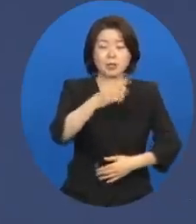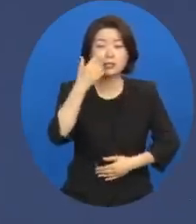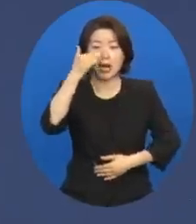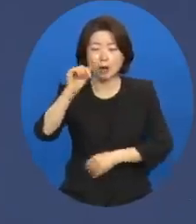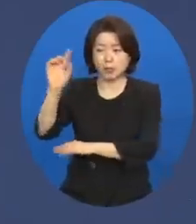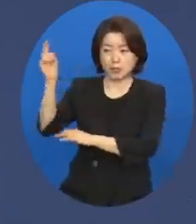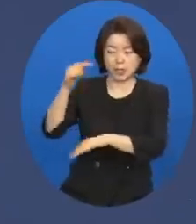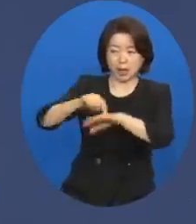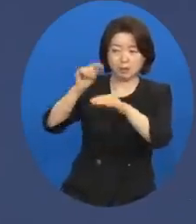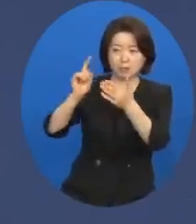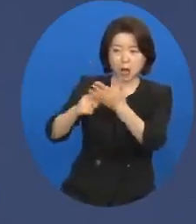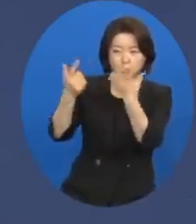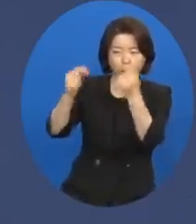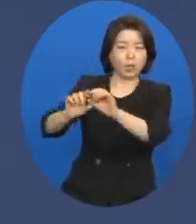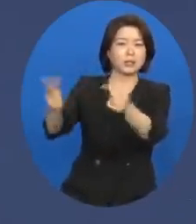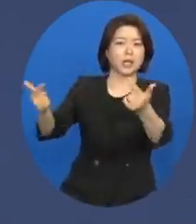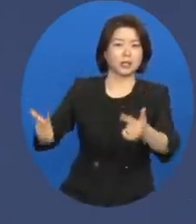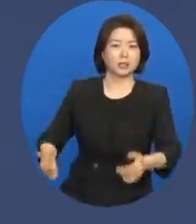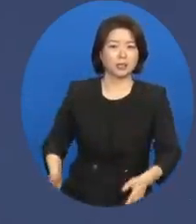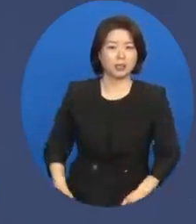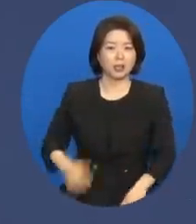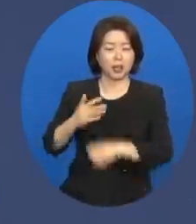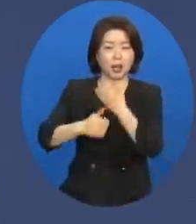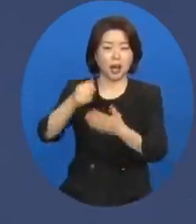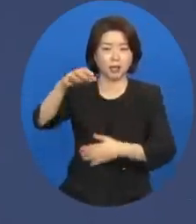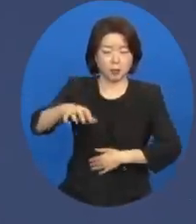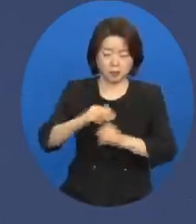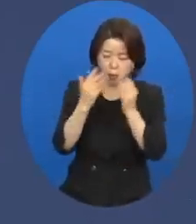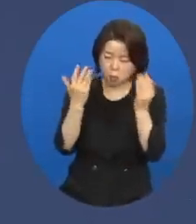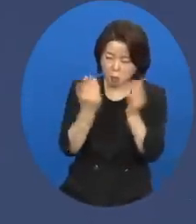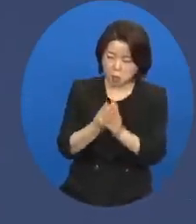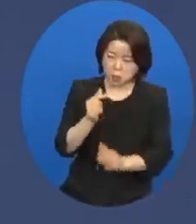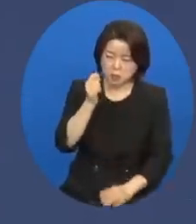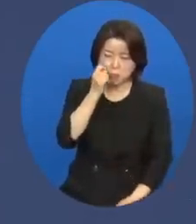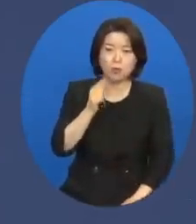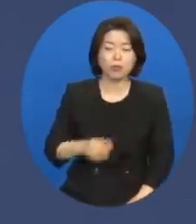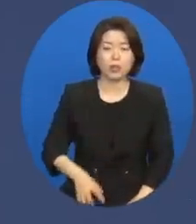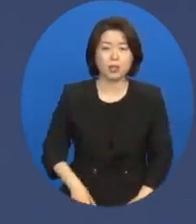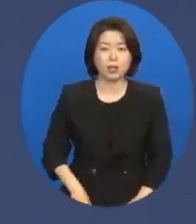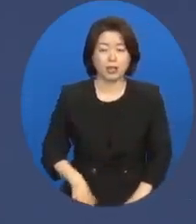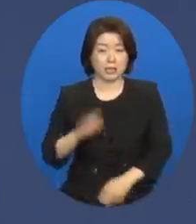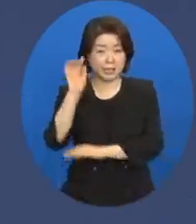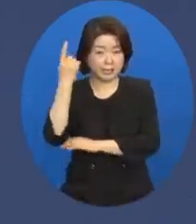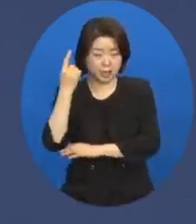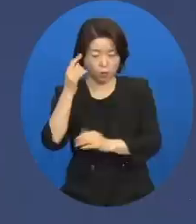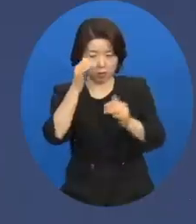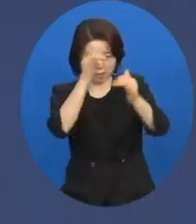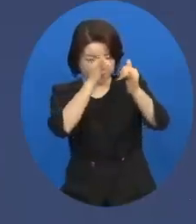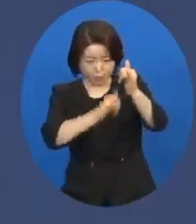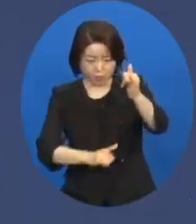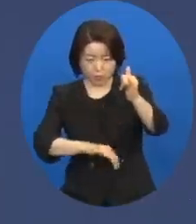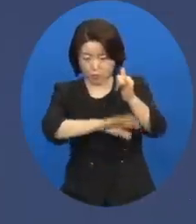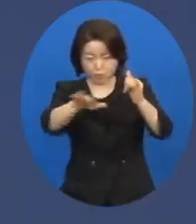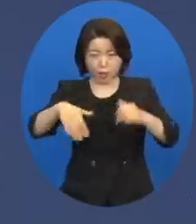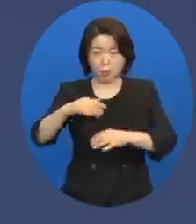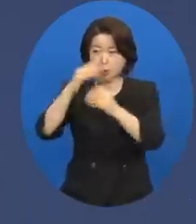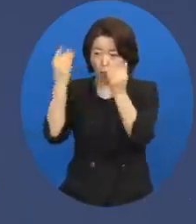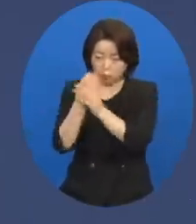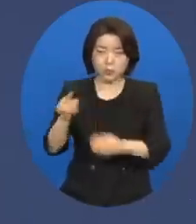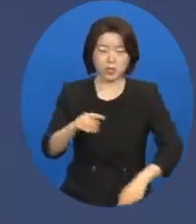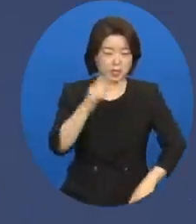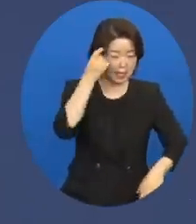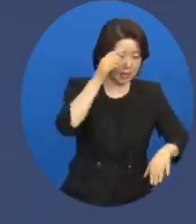다윗의 마음과 같지 아니하여 하나님 앞에 온전치 못하였다. 그러니까 다윗의 일생을 온전하다 그리고